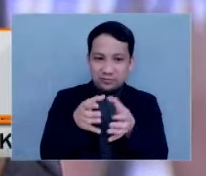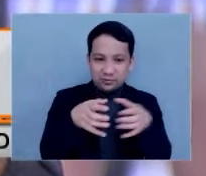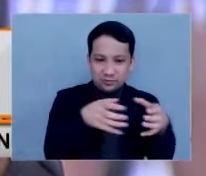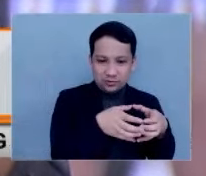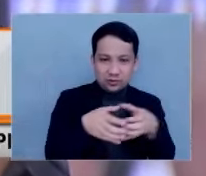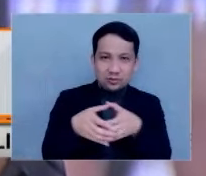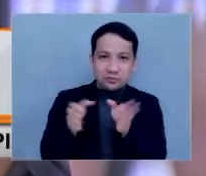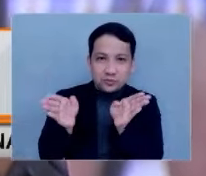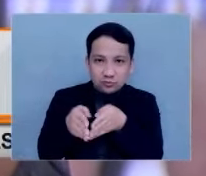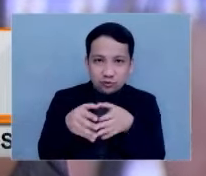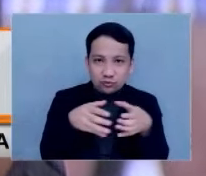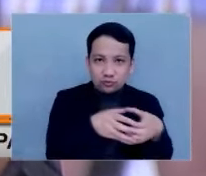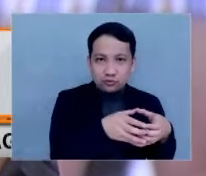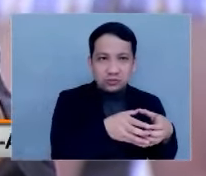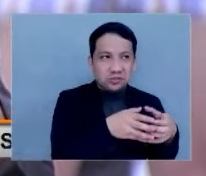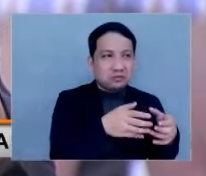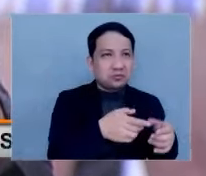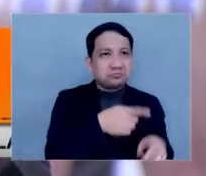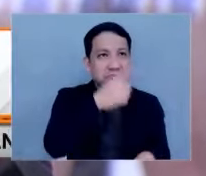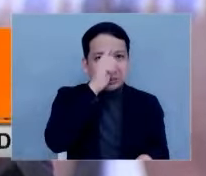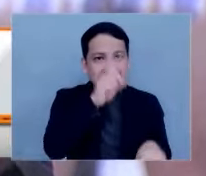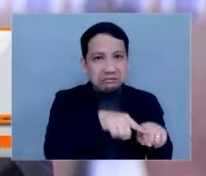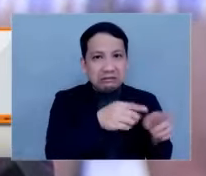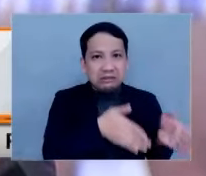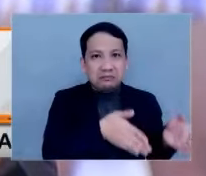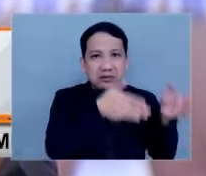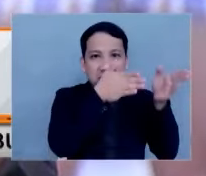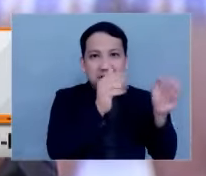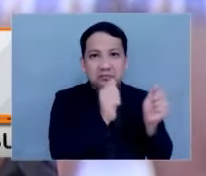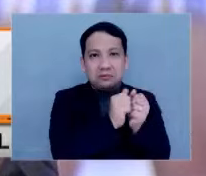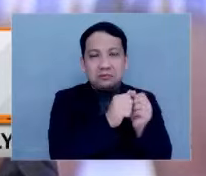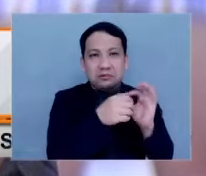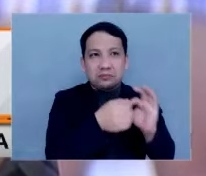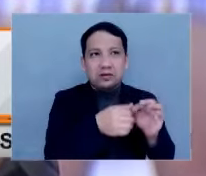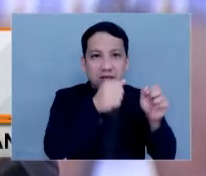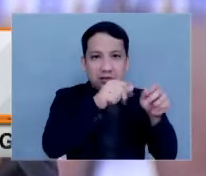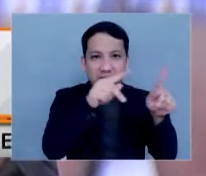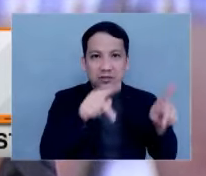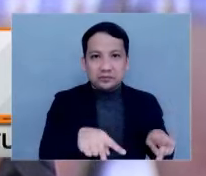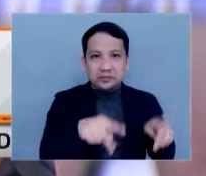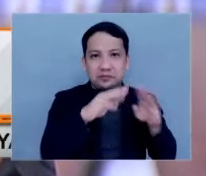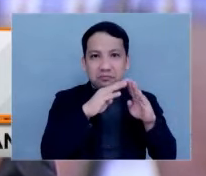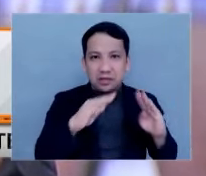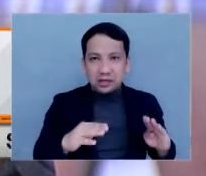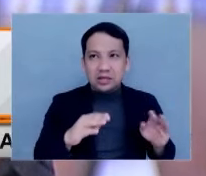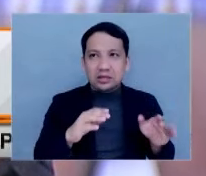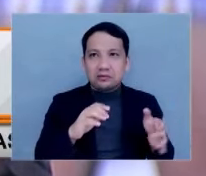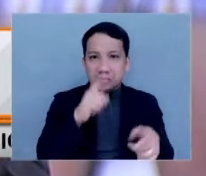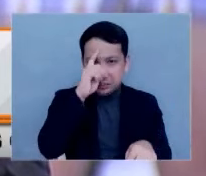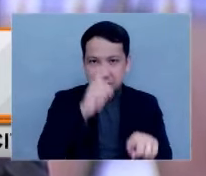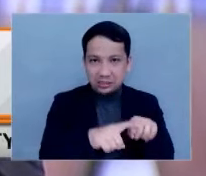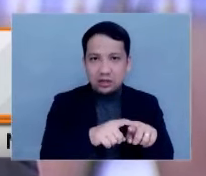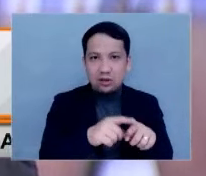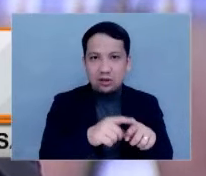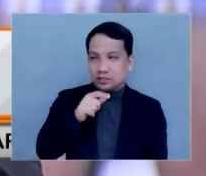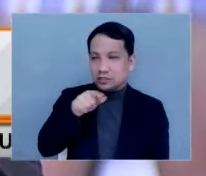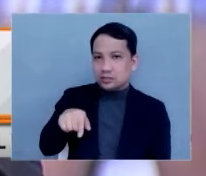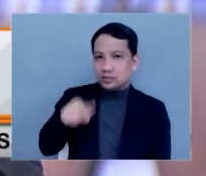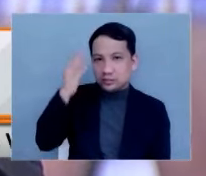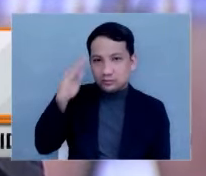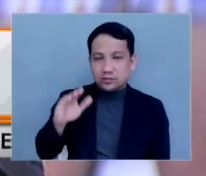nag-o-occupy ng residential units, apartments, no? Para hindi mahalata na Pogo